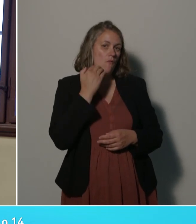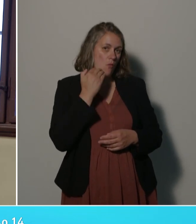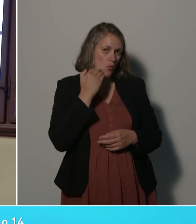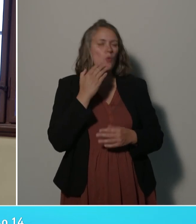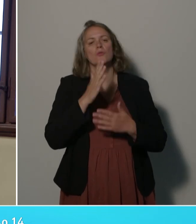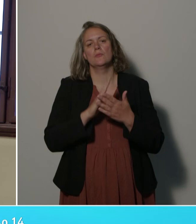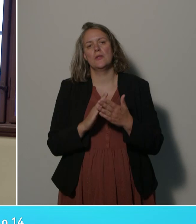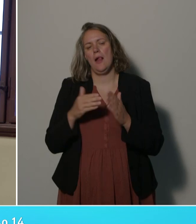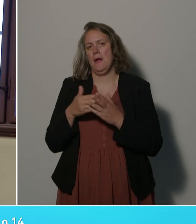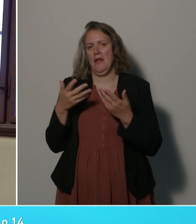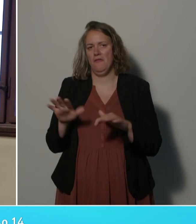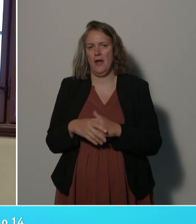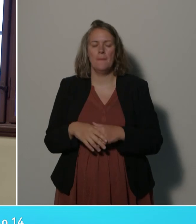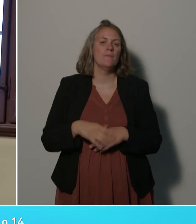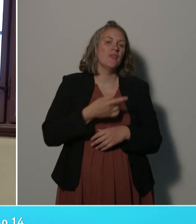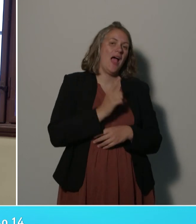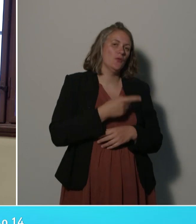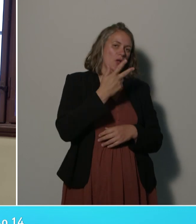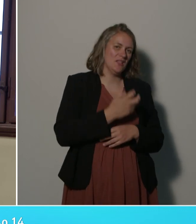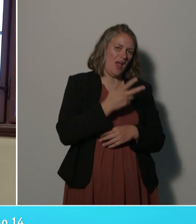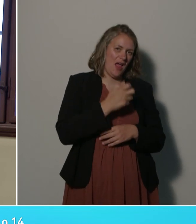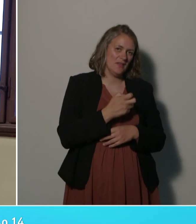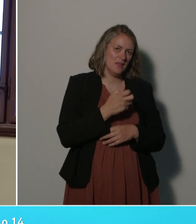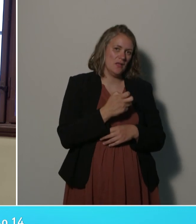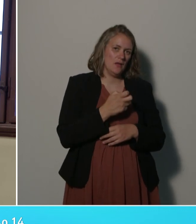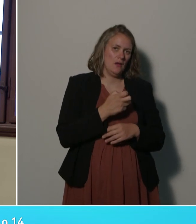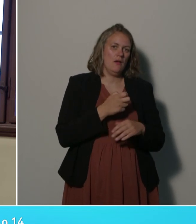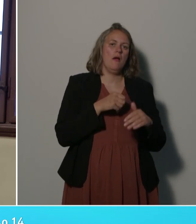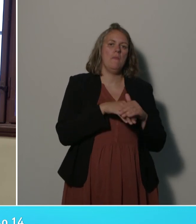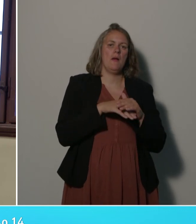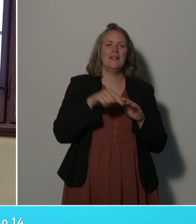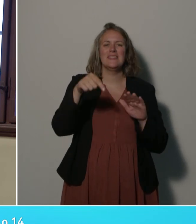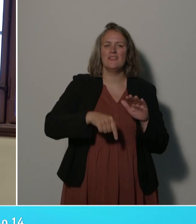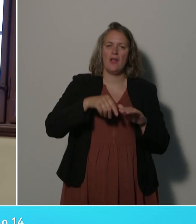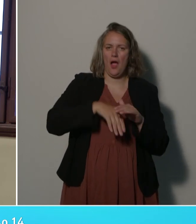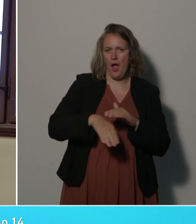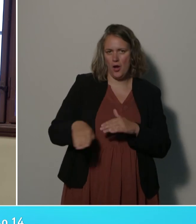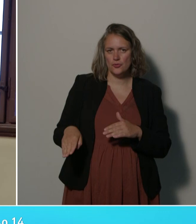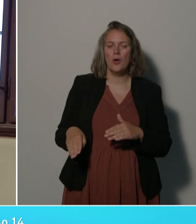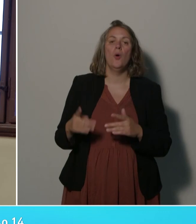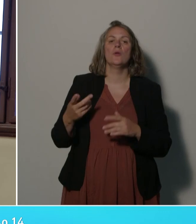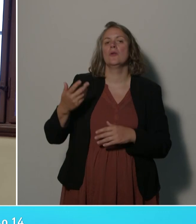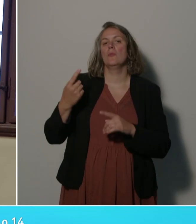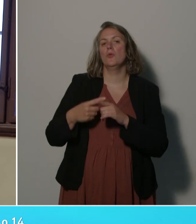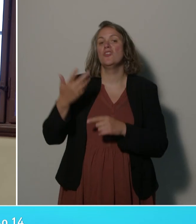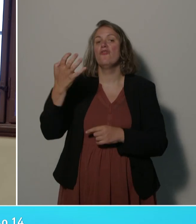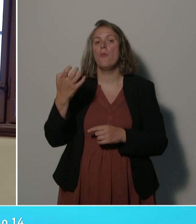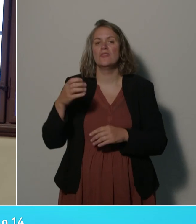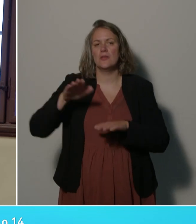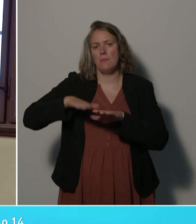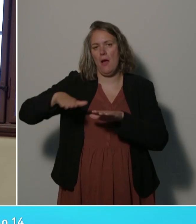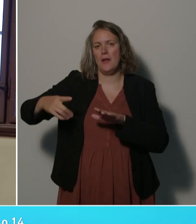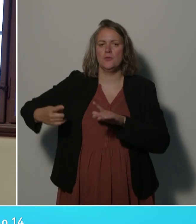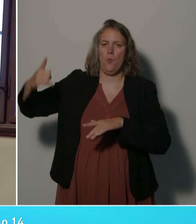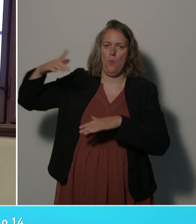Wohnungen, 130 Stellplätze in der Tiefgarage, zusätzlich nochmal 50 oberirdische Stellplätze, sodass wir